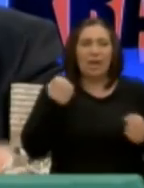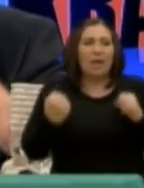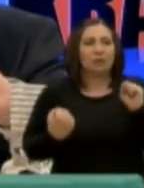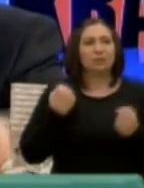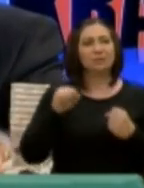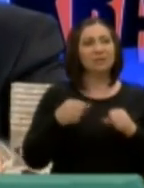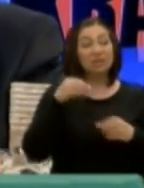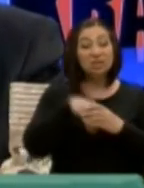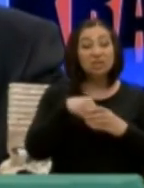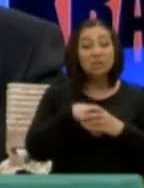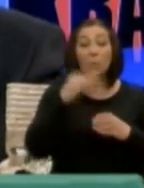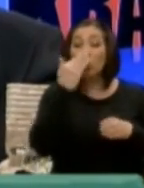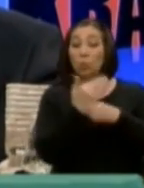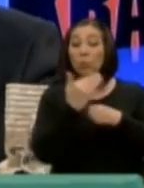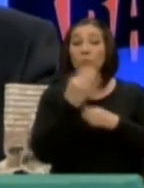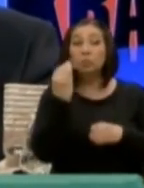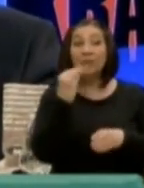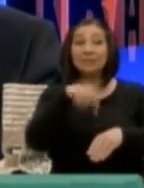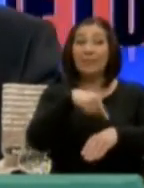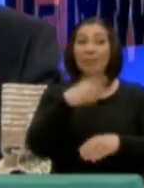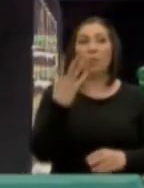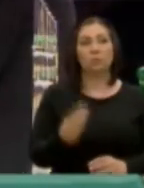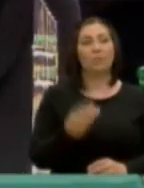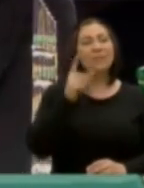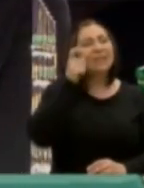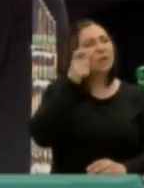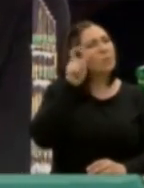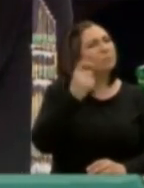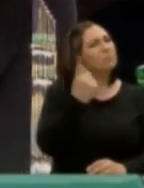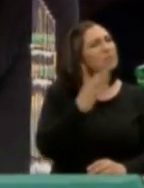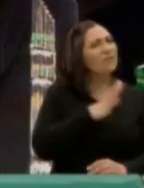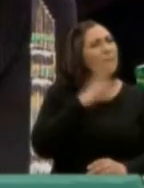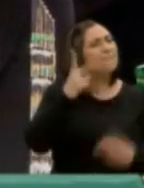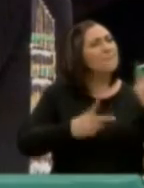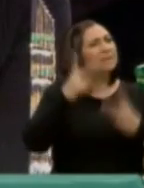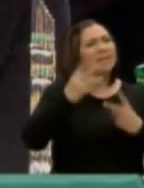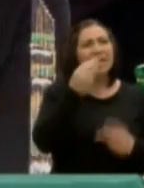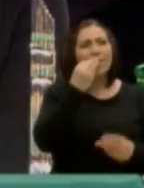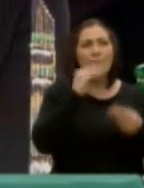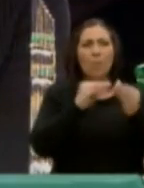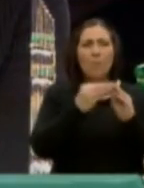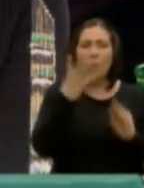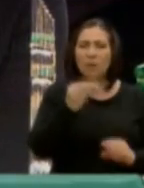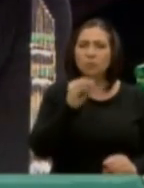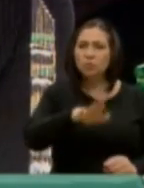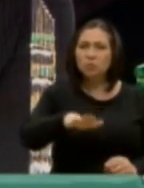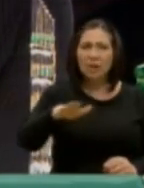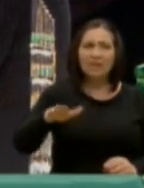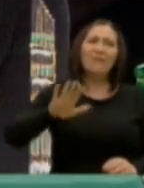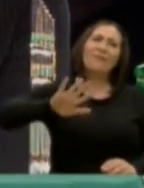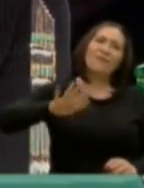malzeme yöresinde mevsiminde olsun. Bir de dikkat evet. ettiğim bir şey var. Bu bazı yeme problemi olan çocuklarda ya